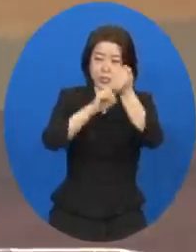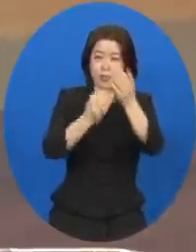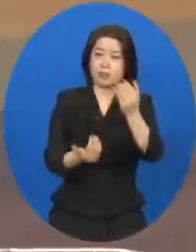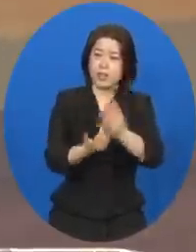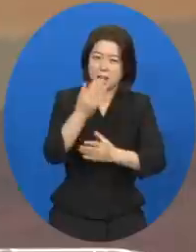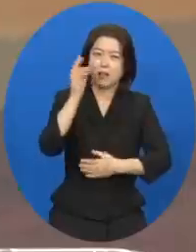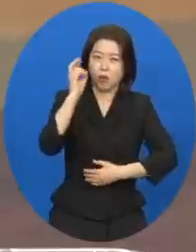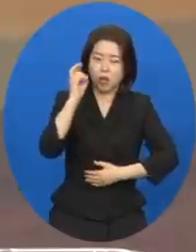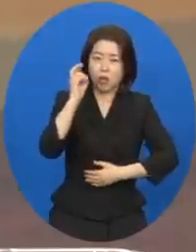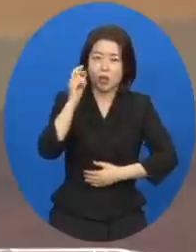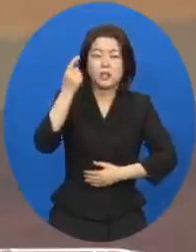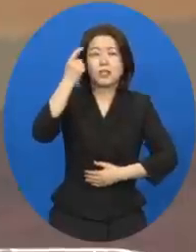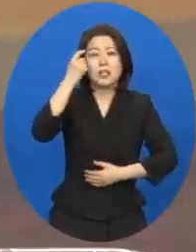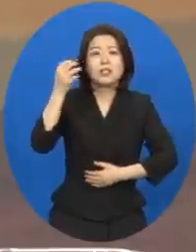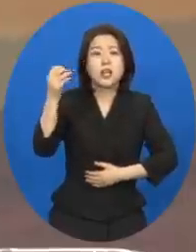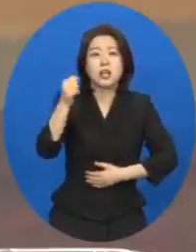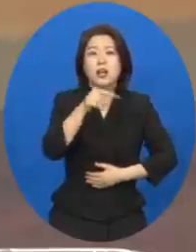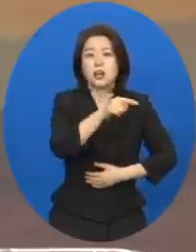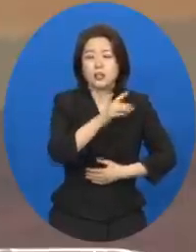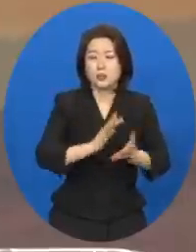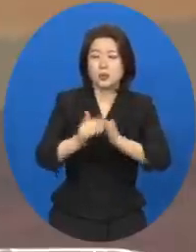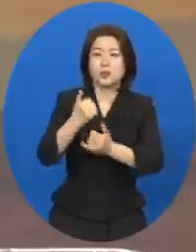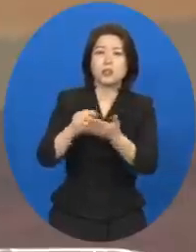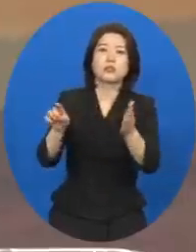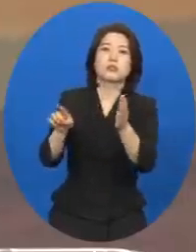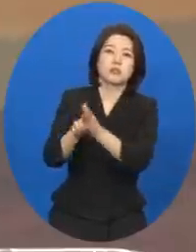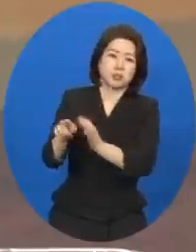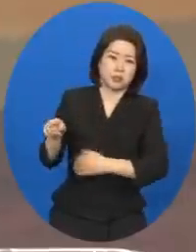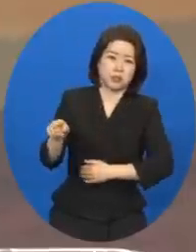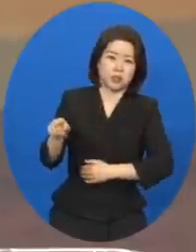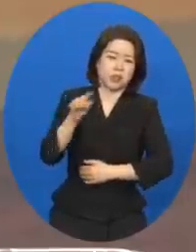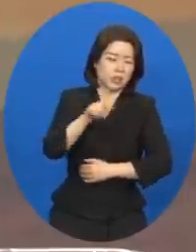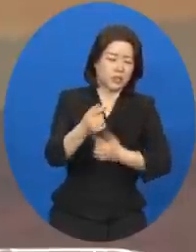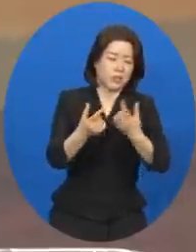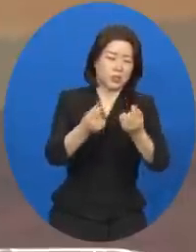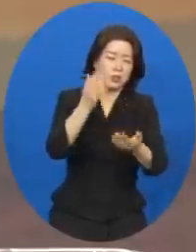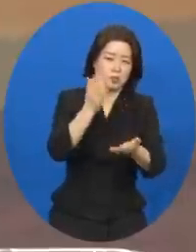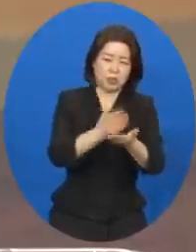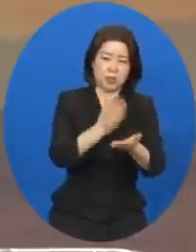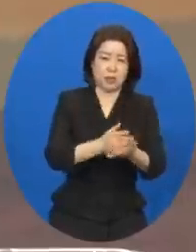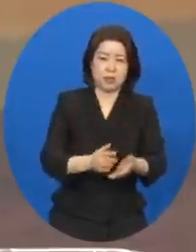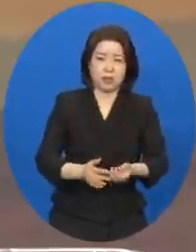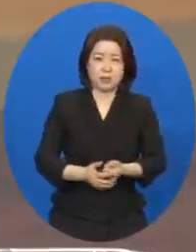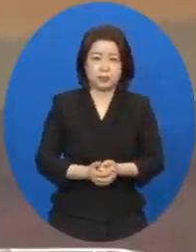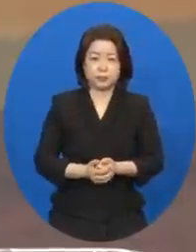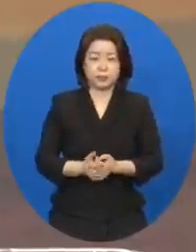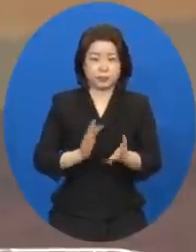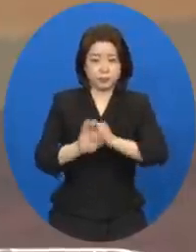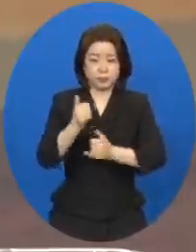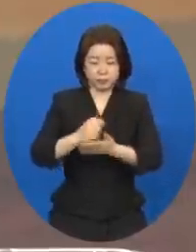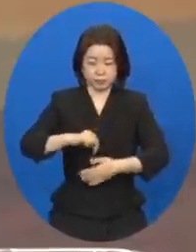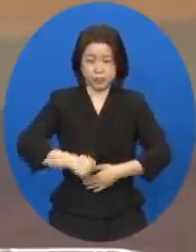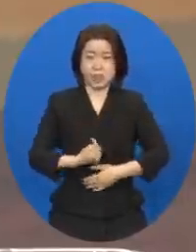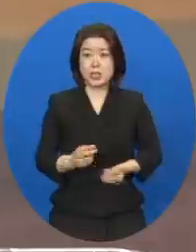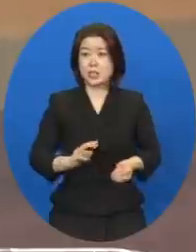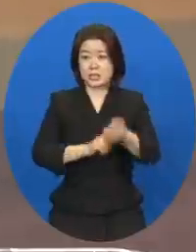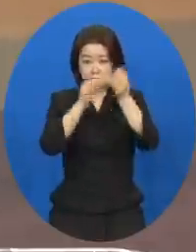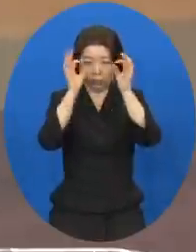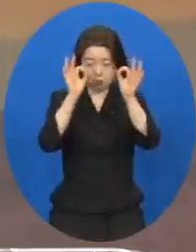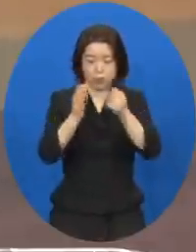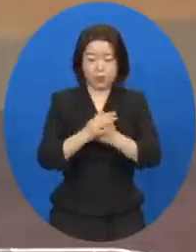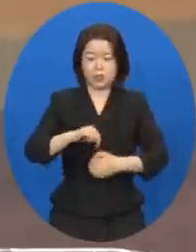일어나네, 이렇게 예수를 믿지 말라는 거예요. 예수님은 당신의 기적을 보고